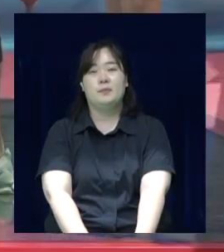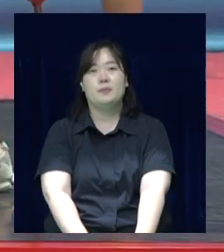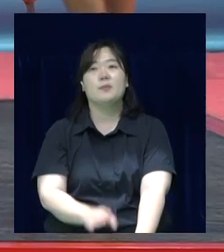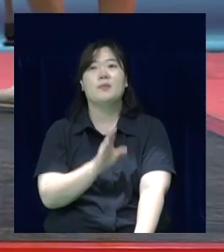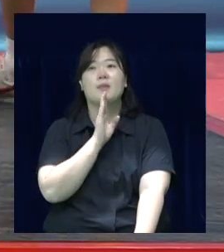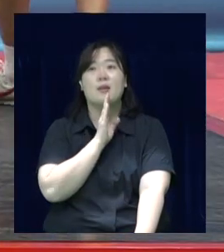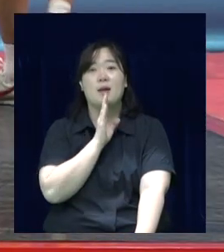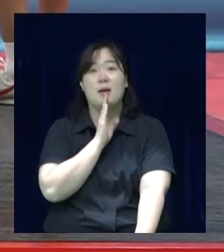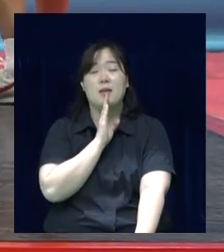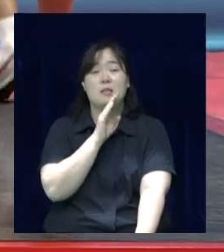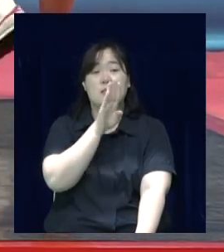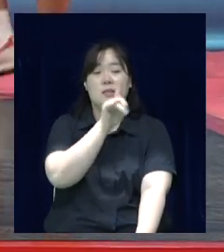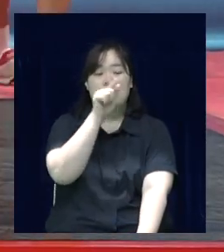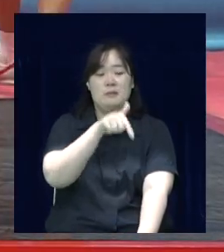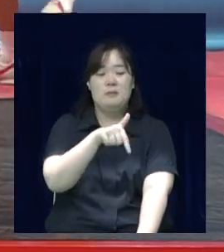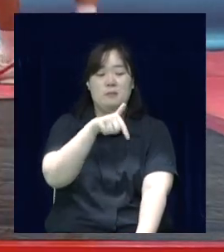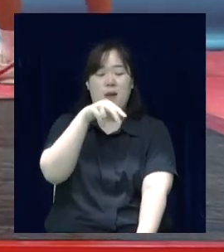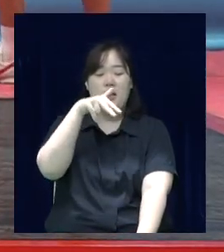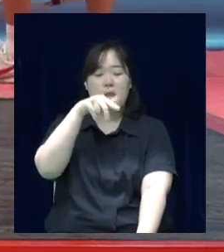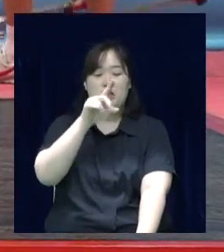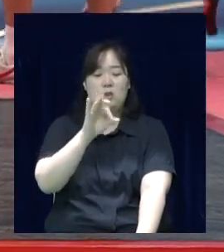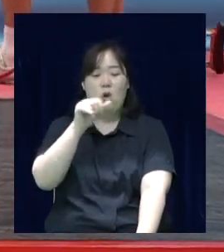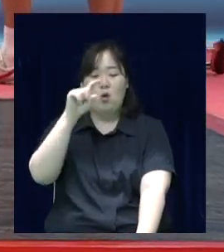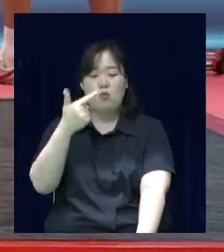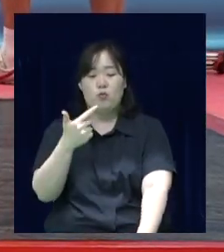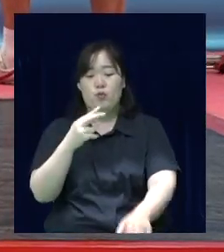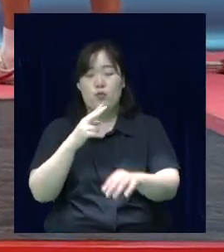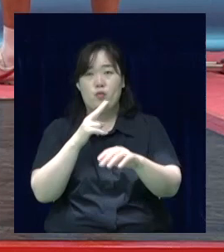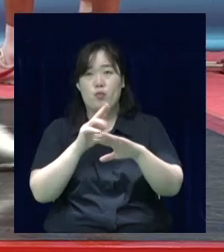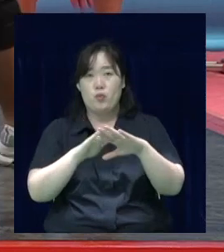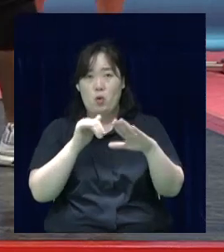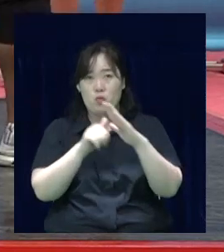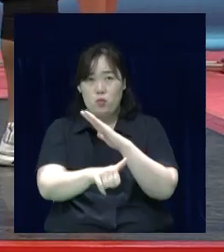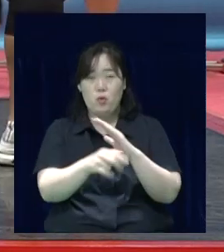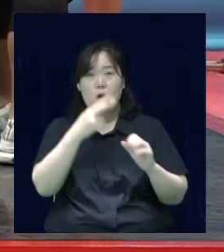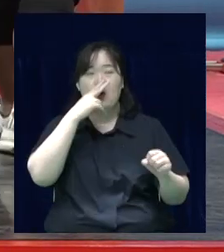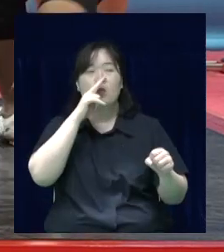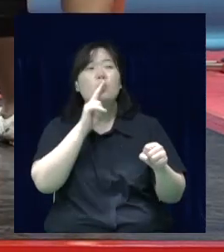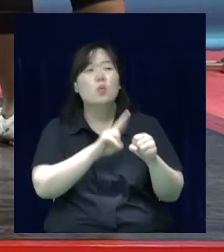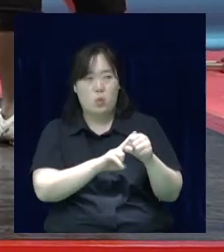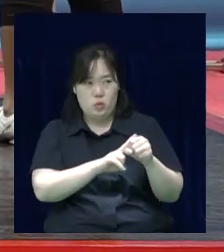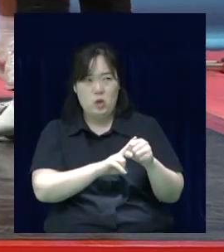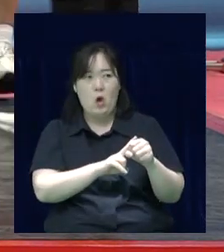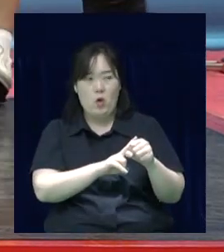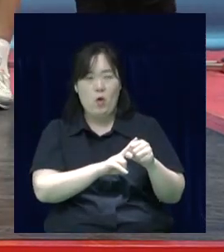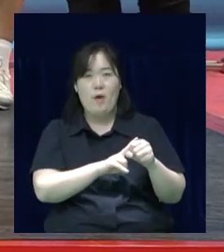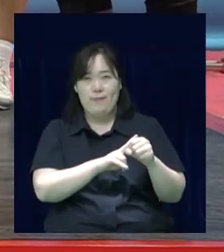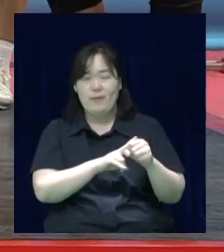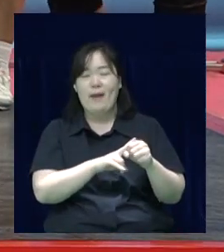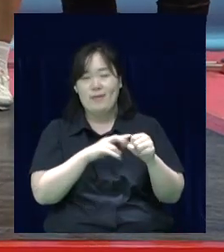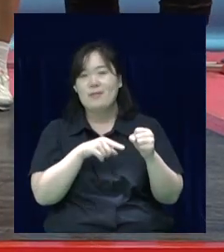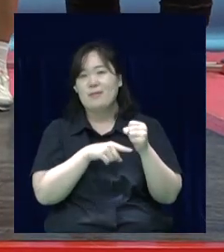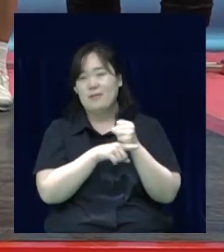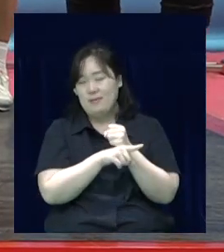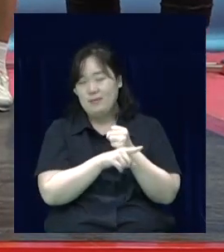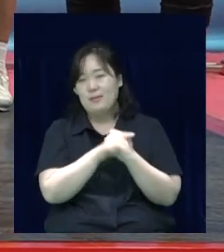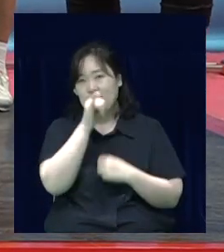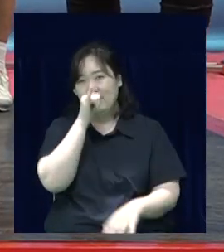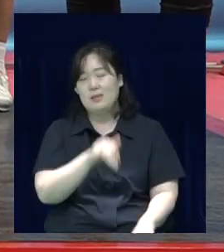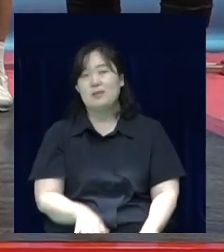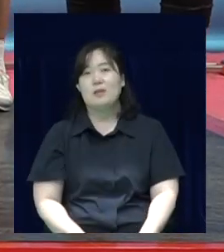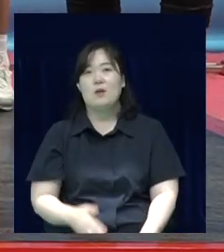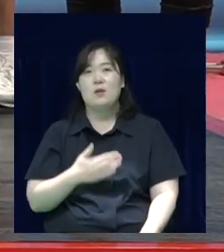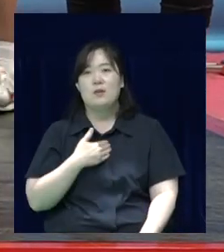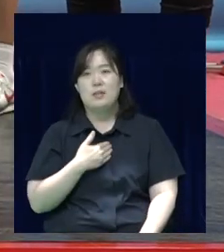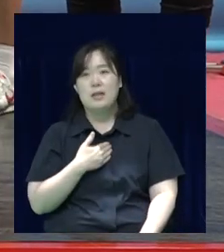사실상 박정훈 선수 입장에서는 지금 이 시도는 도전에 좀 의의를 두는 것 맞습니다. 같습니다. 맞습니다. 네. 어떤 자신의